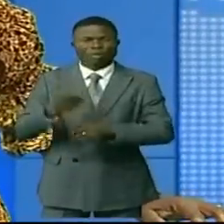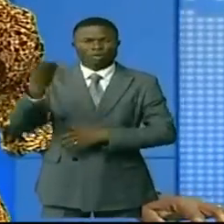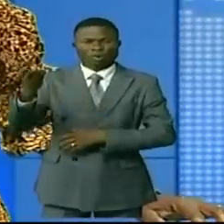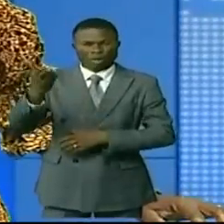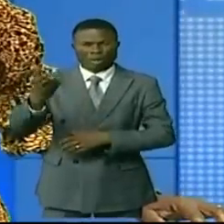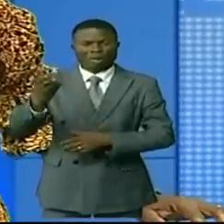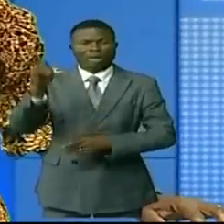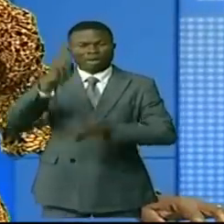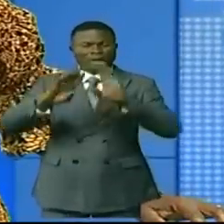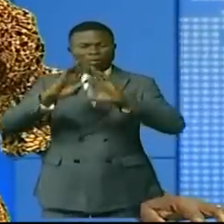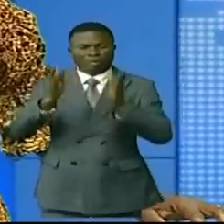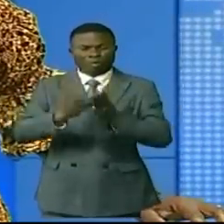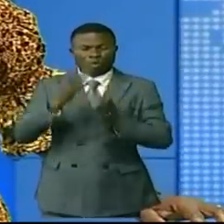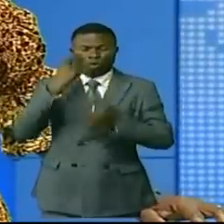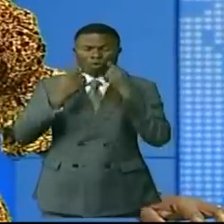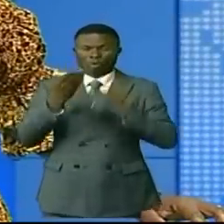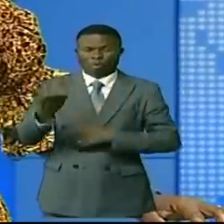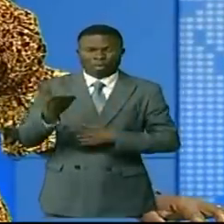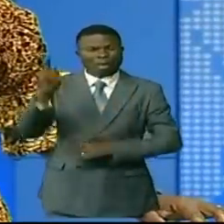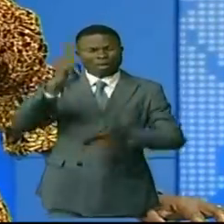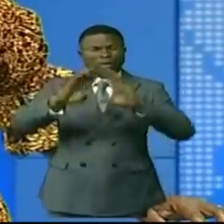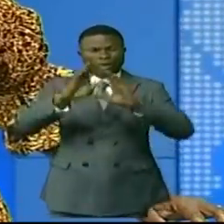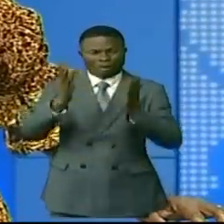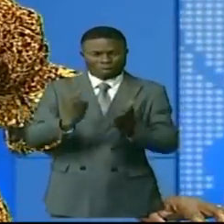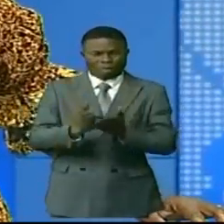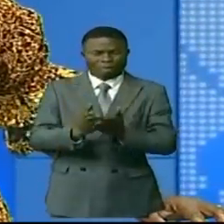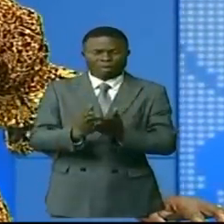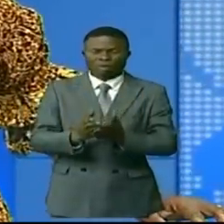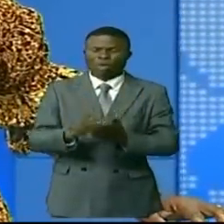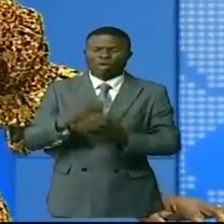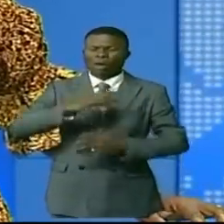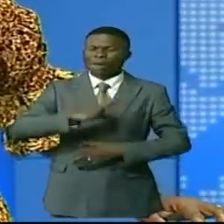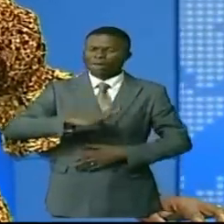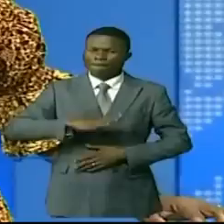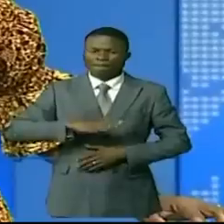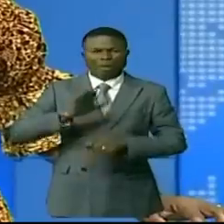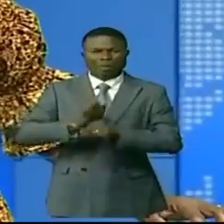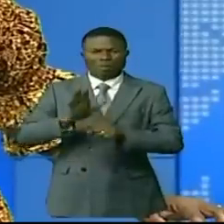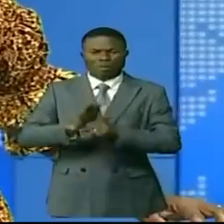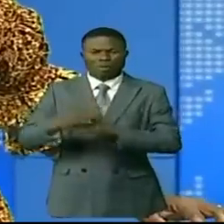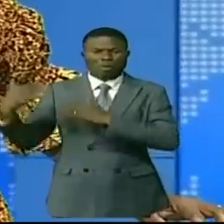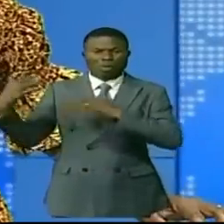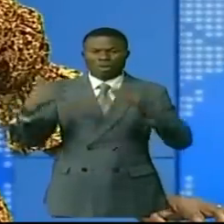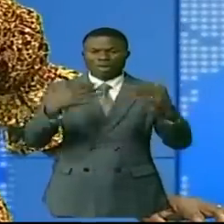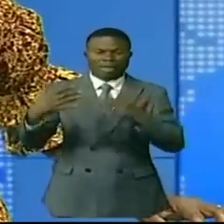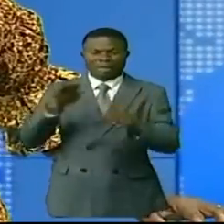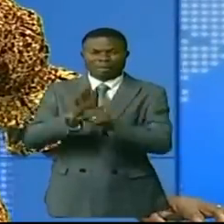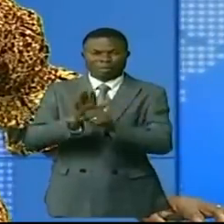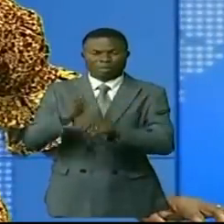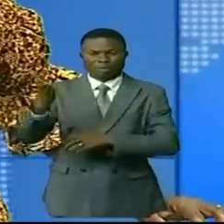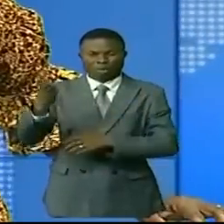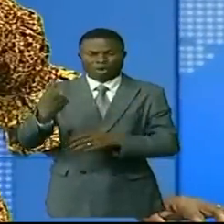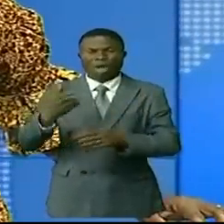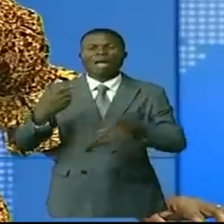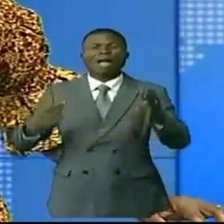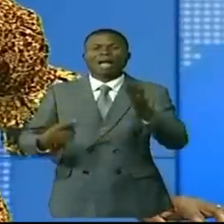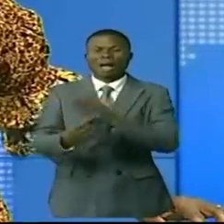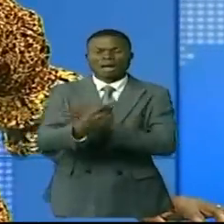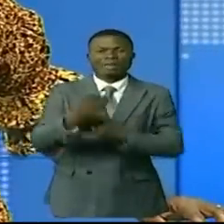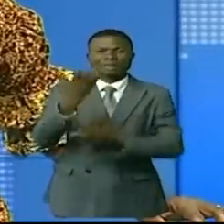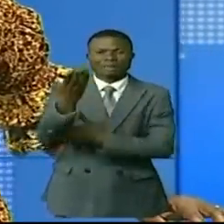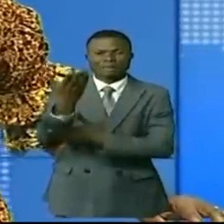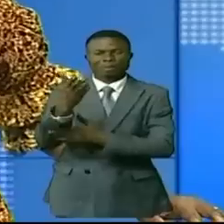province du Nord Kivu. Cette population est déjà victime de guerres initiées par de forces négatives. Elle dénonce et